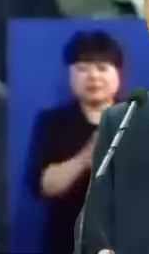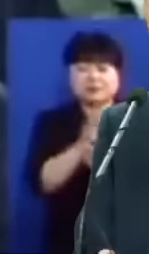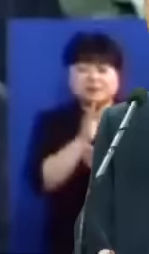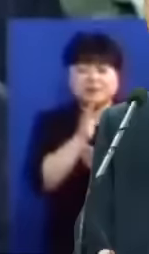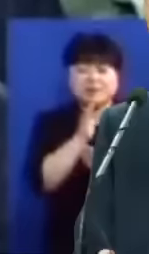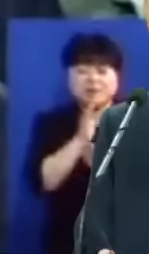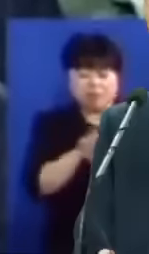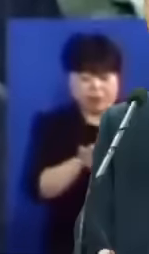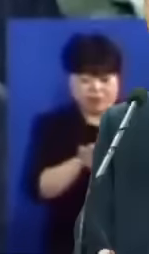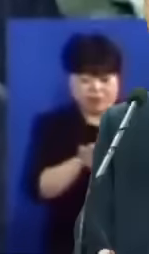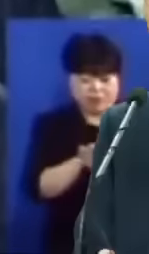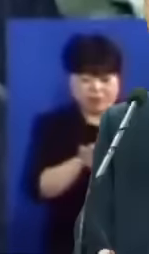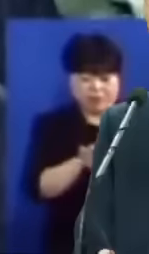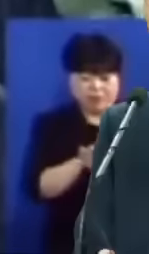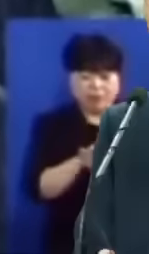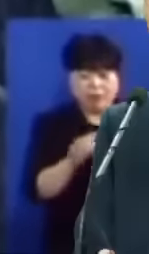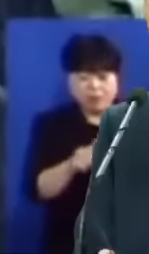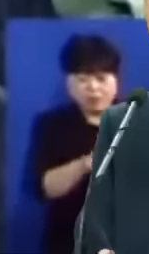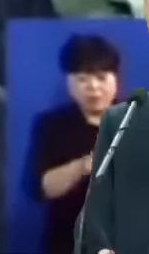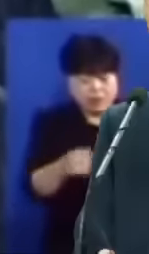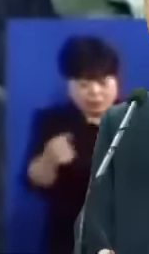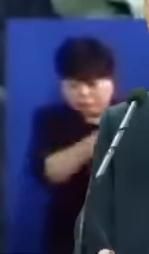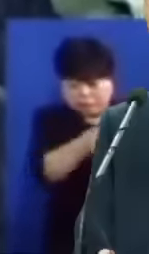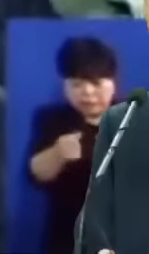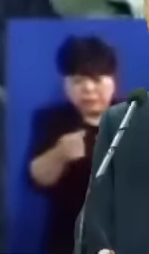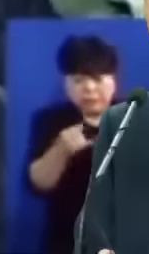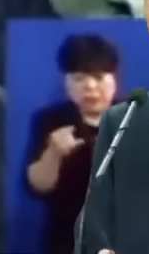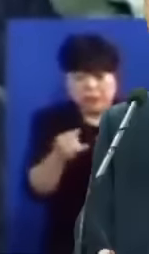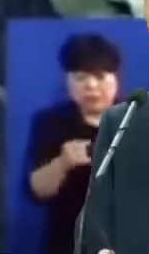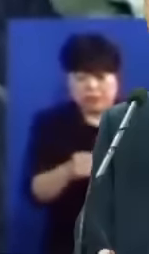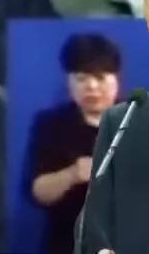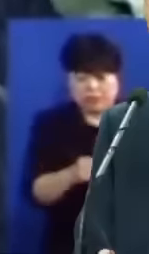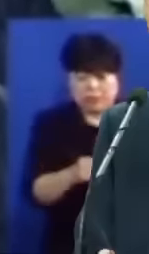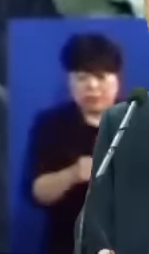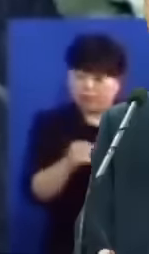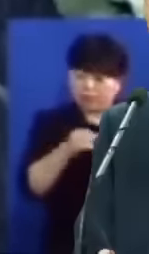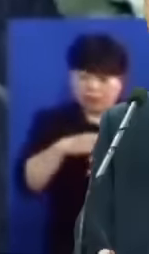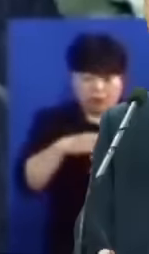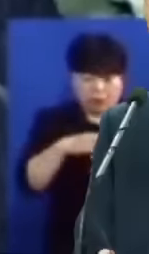참 요사이 마누라에게 손찌검하고 살아남는 사람 보면